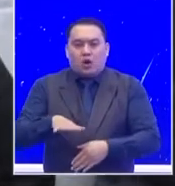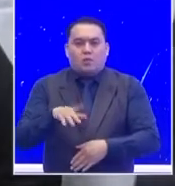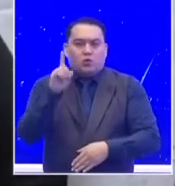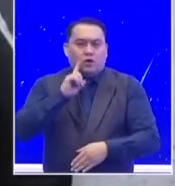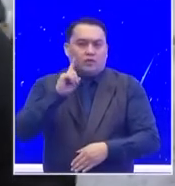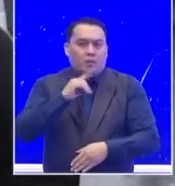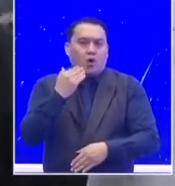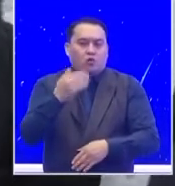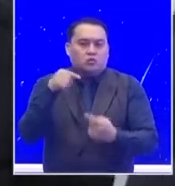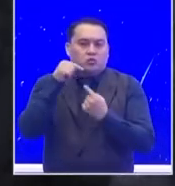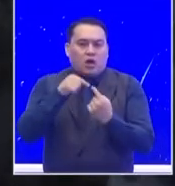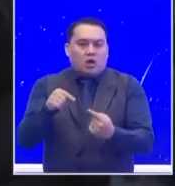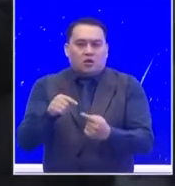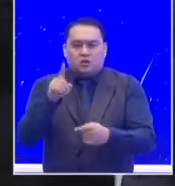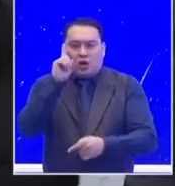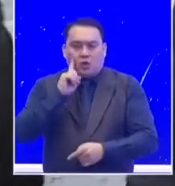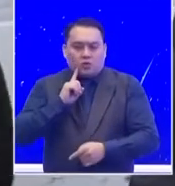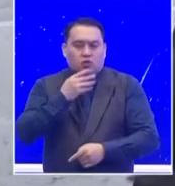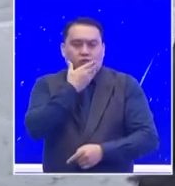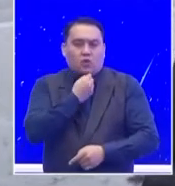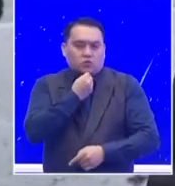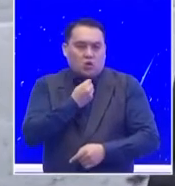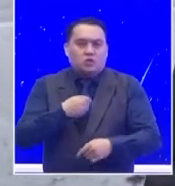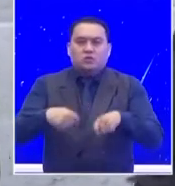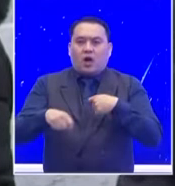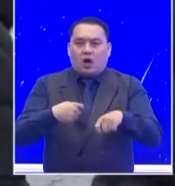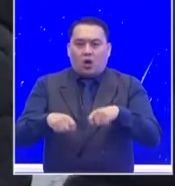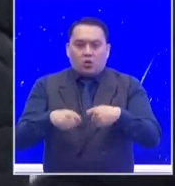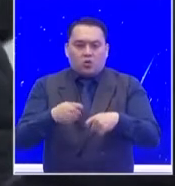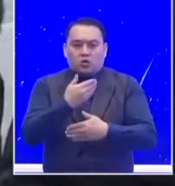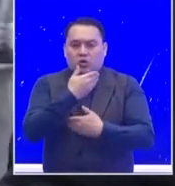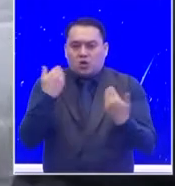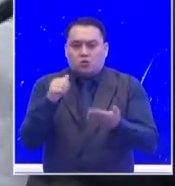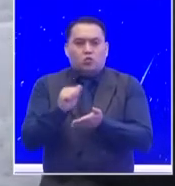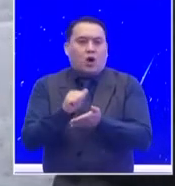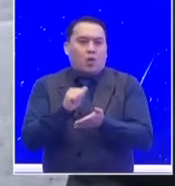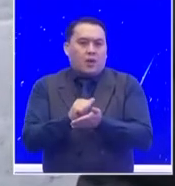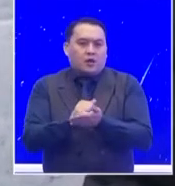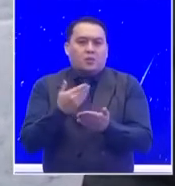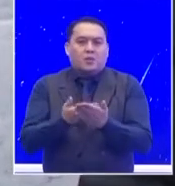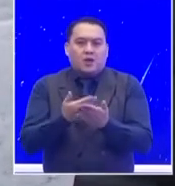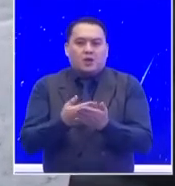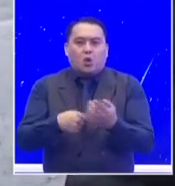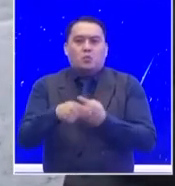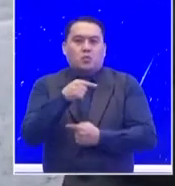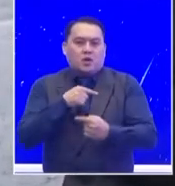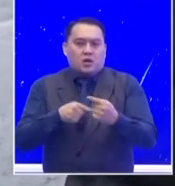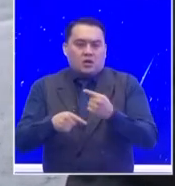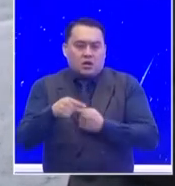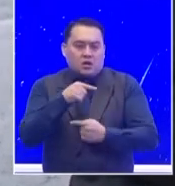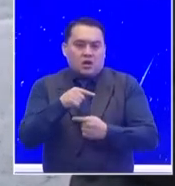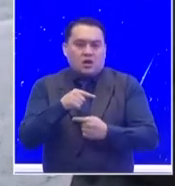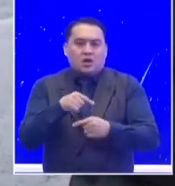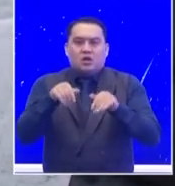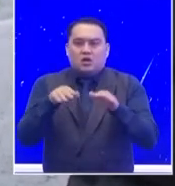ярмарочного типа, чтобы соответствовало эстетическому виду. Также у стихийных торговцев отсутствуют всякие документы, к примеру, о предпринимательской деятельности.